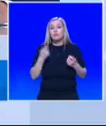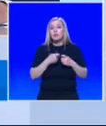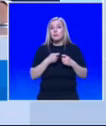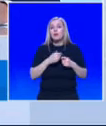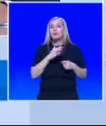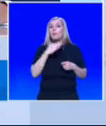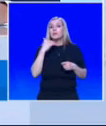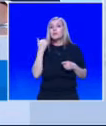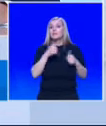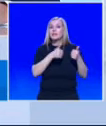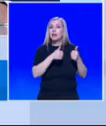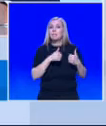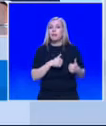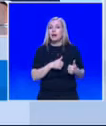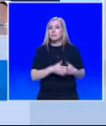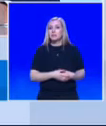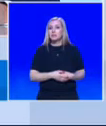Съветската армия.